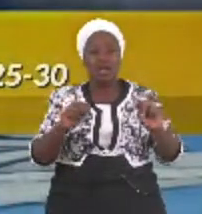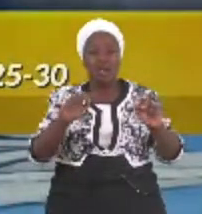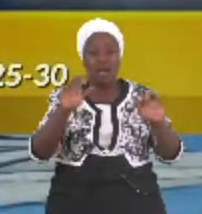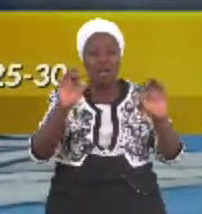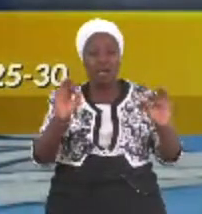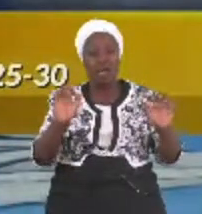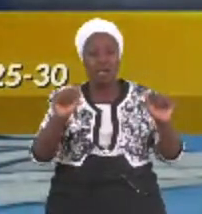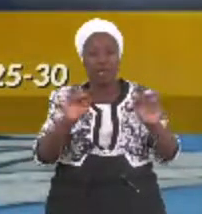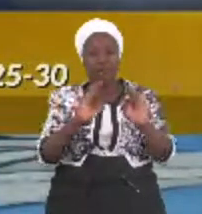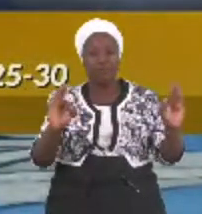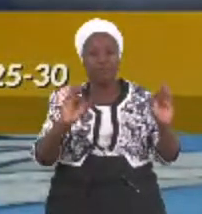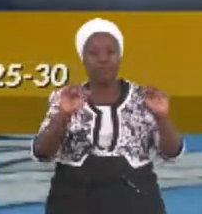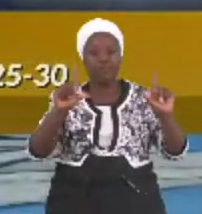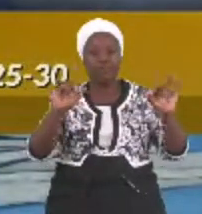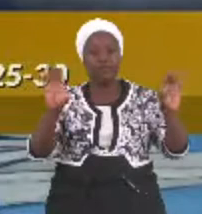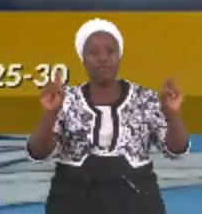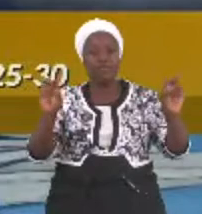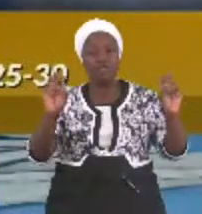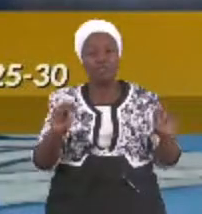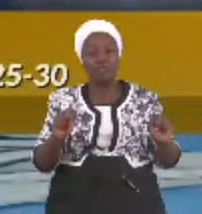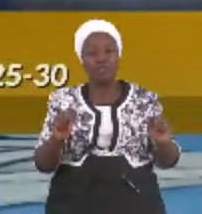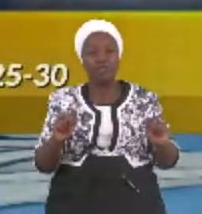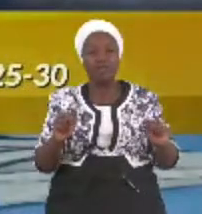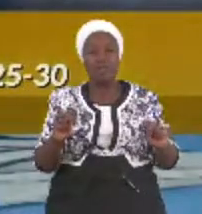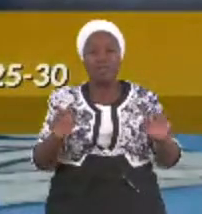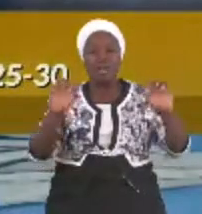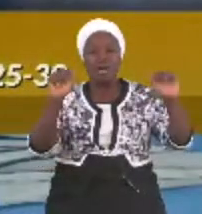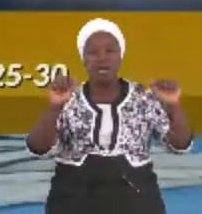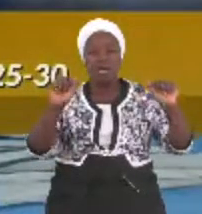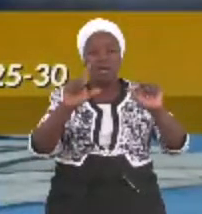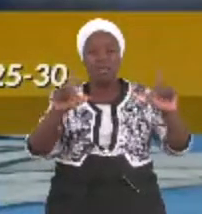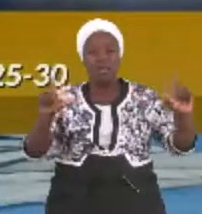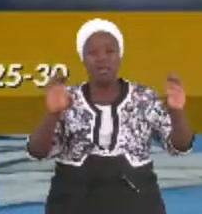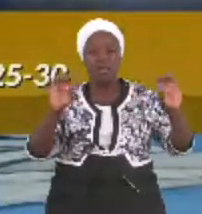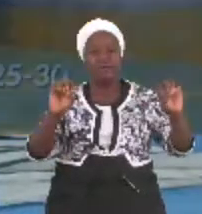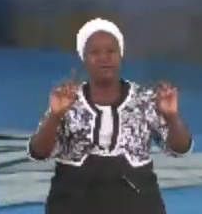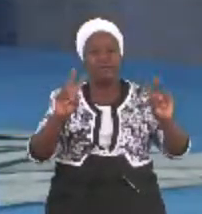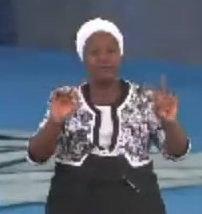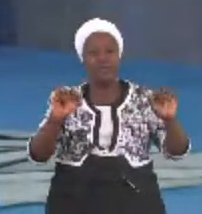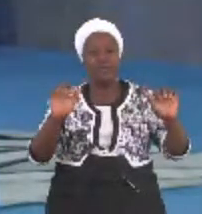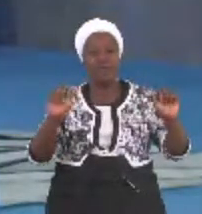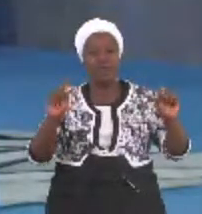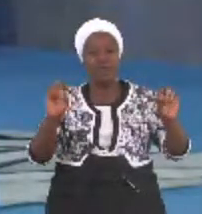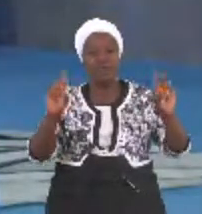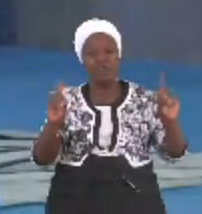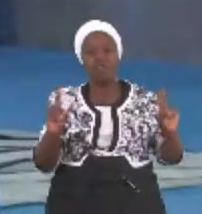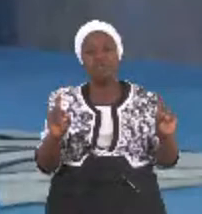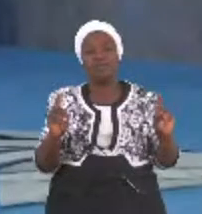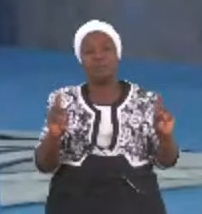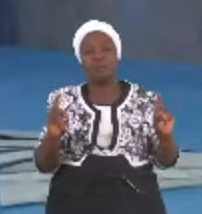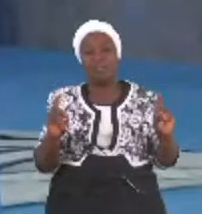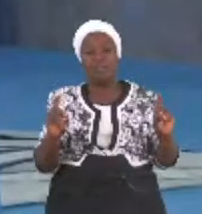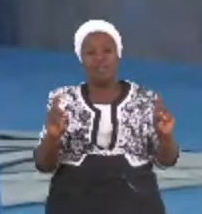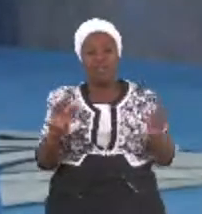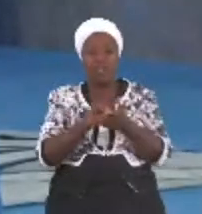étranges, soulager. En Marc 7, verset 25. Marc 7, 25.